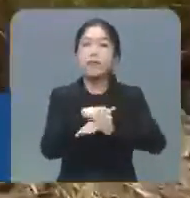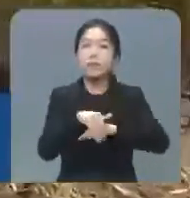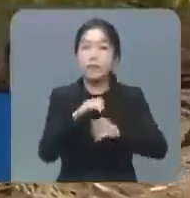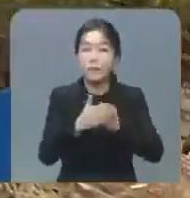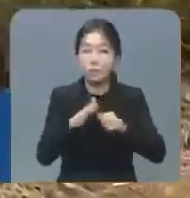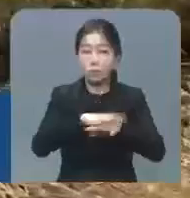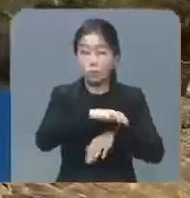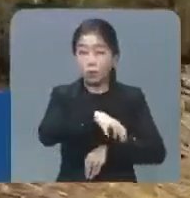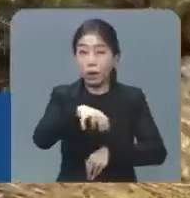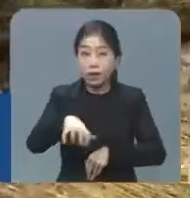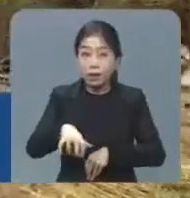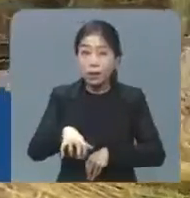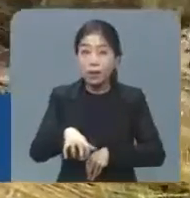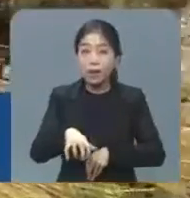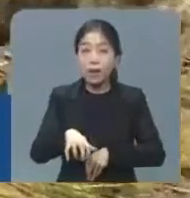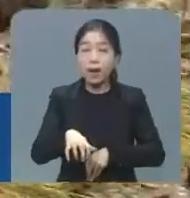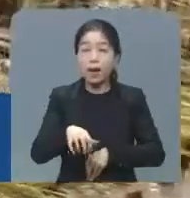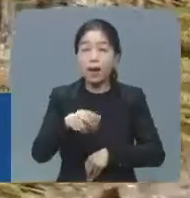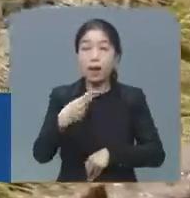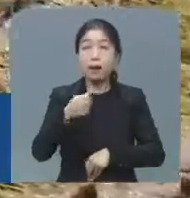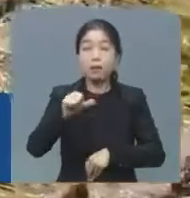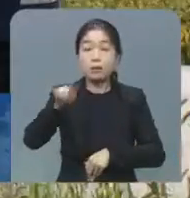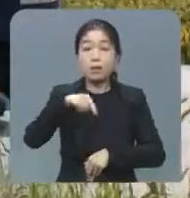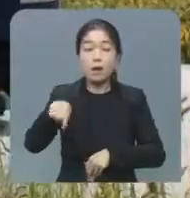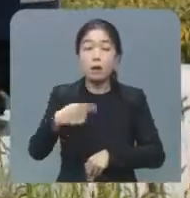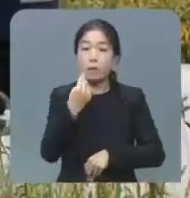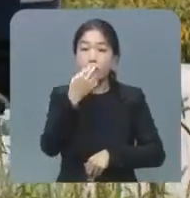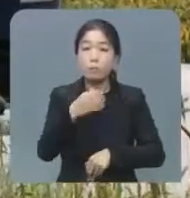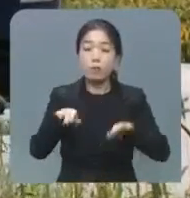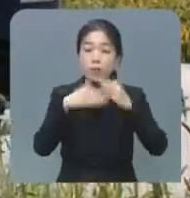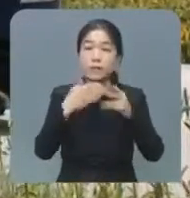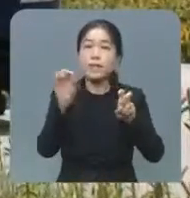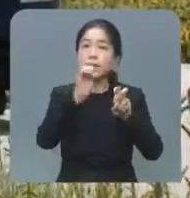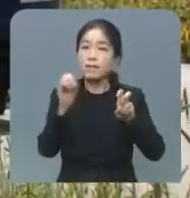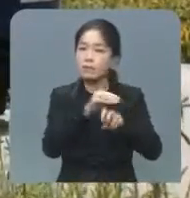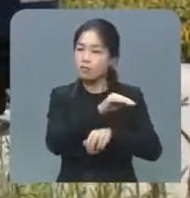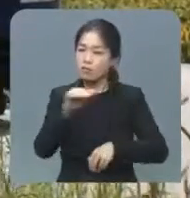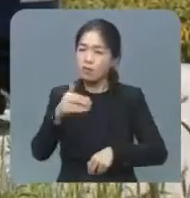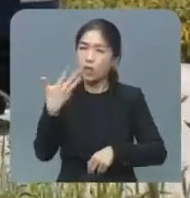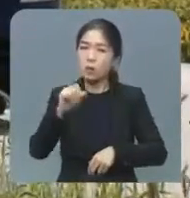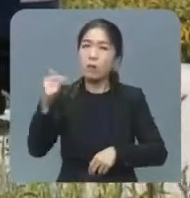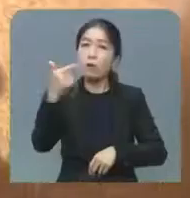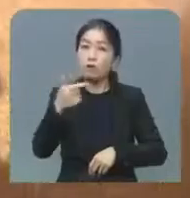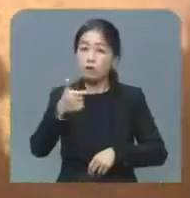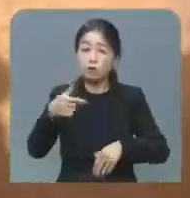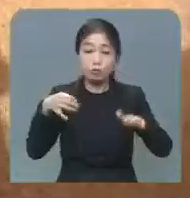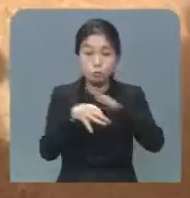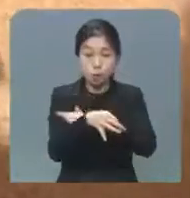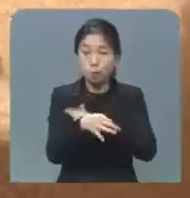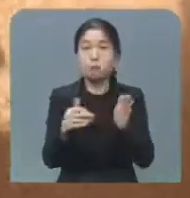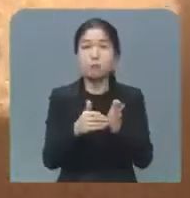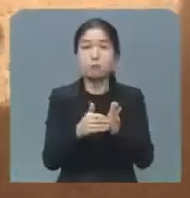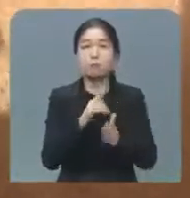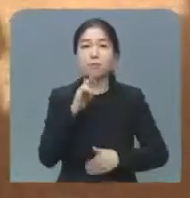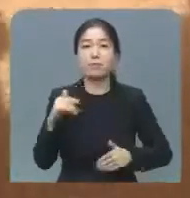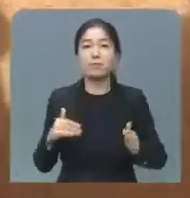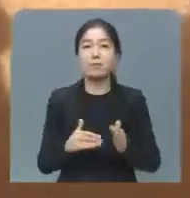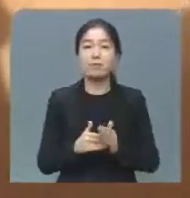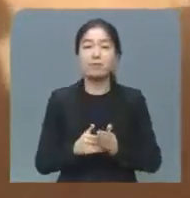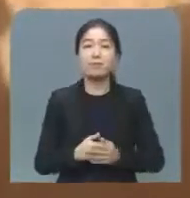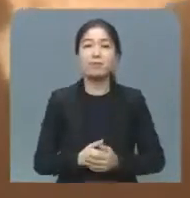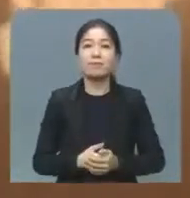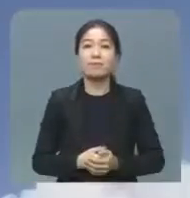이에 따라 눈가에는 헥타르 당 보험료를 전체의 20% 수준인 86,000 원 정도만 부담하게 됩니다